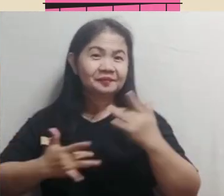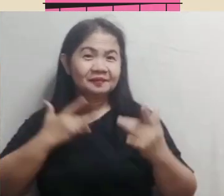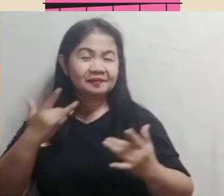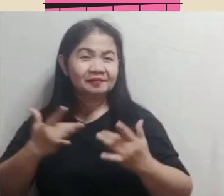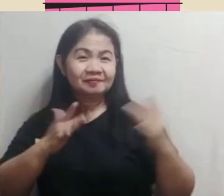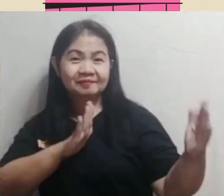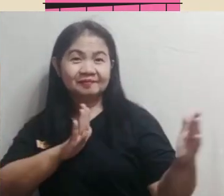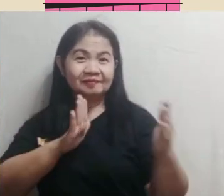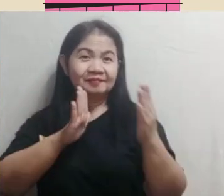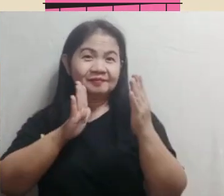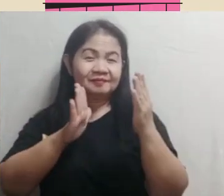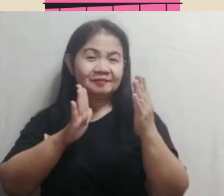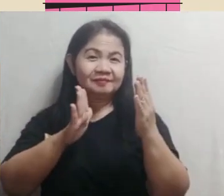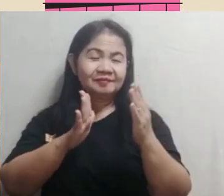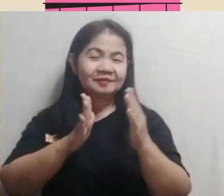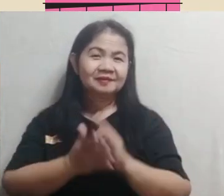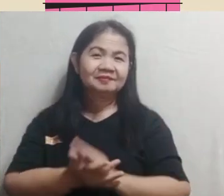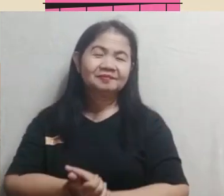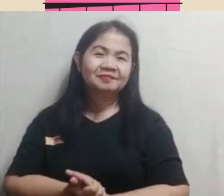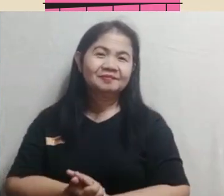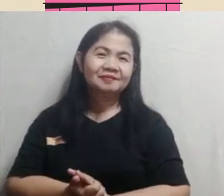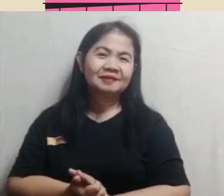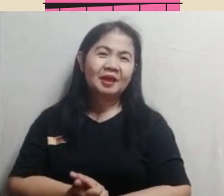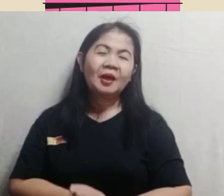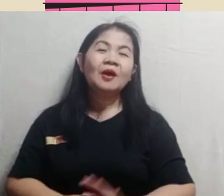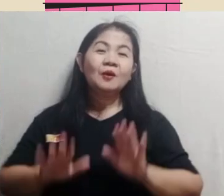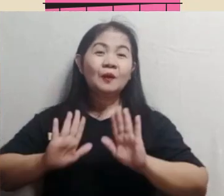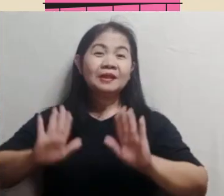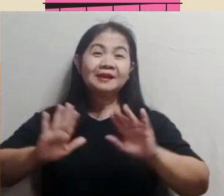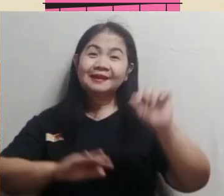makilala siya? Siya si Wonder K!